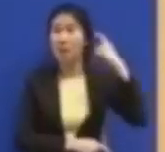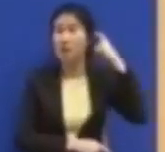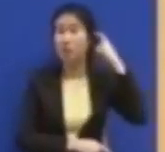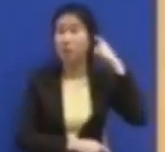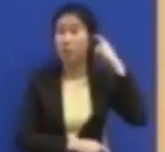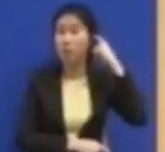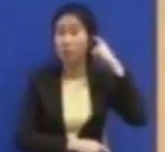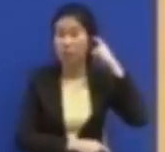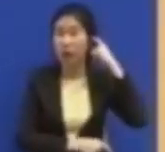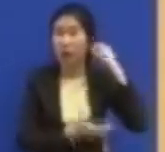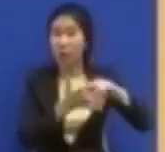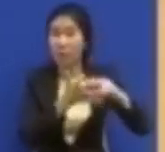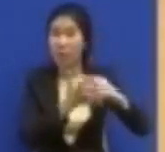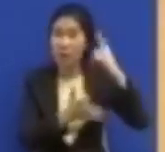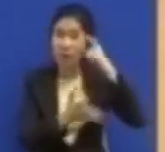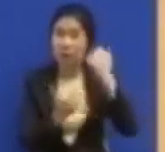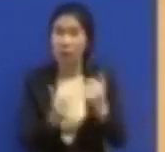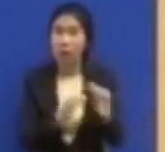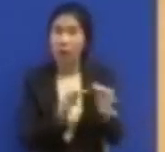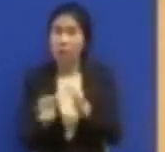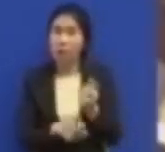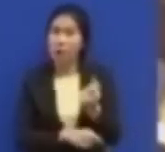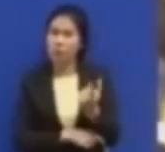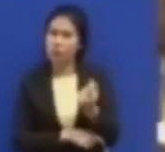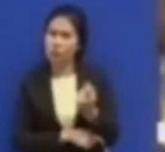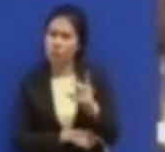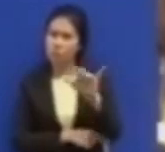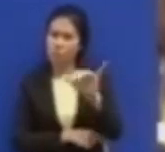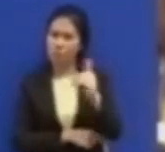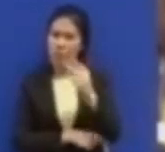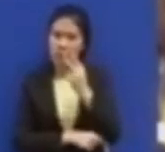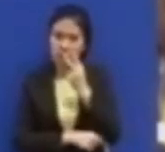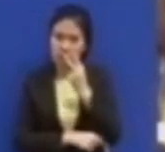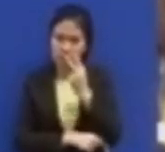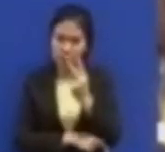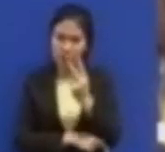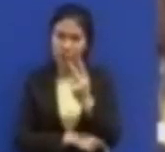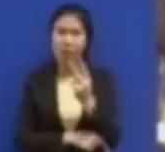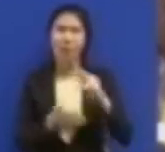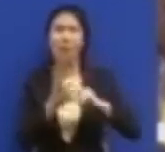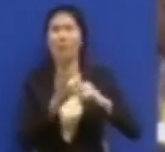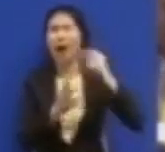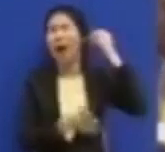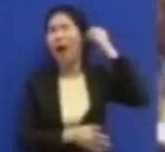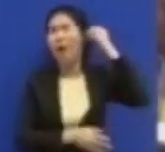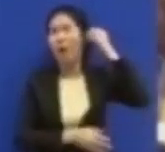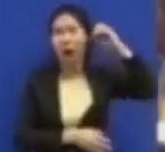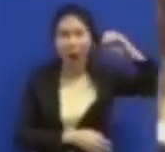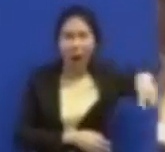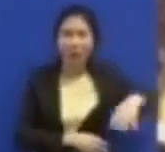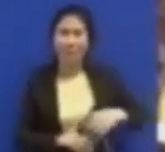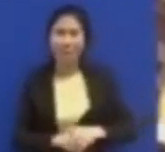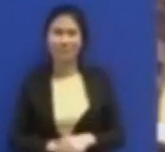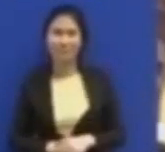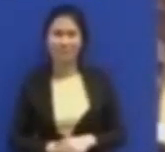การอภิปรายสดหรือเปล่าไม่ทราบครับดังนั้นขออนุญาตท่านประธานวินิจฉัยครับขอบคุณครับ